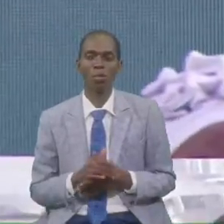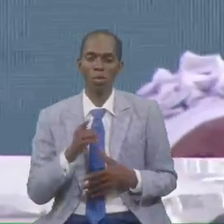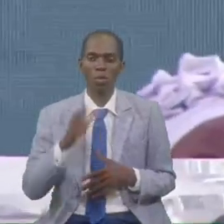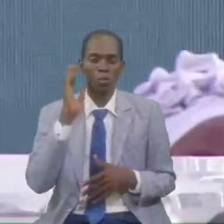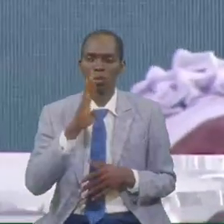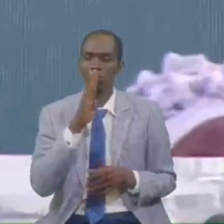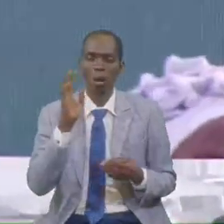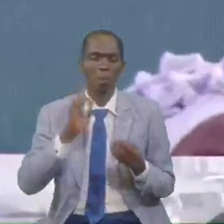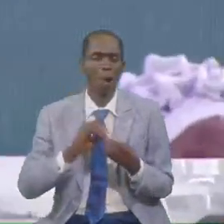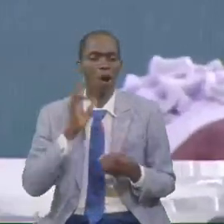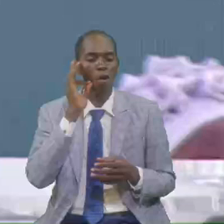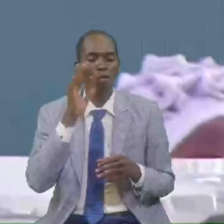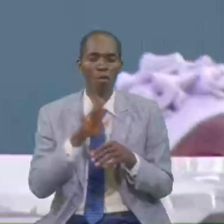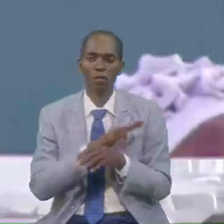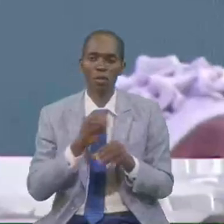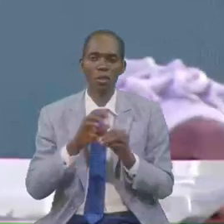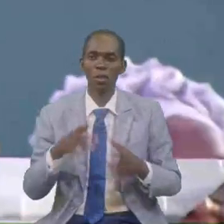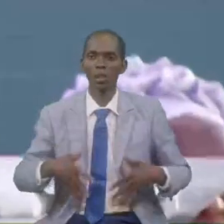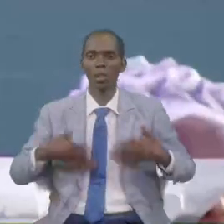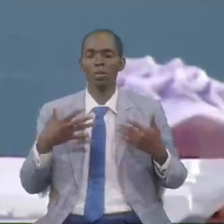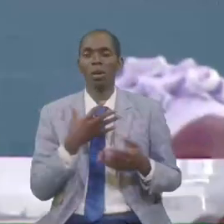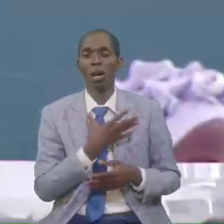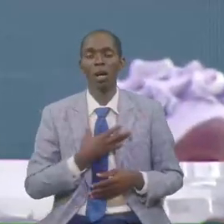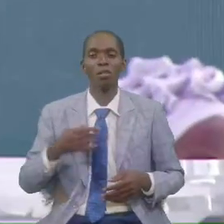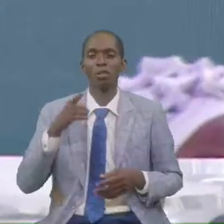Et tu deviens fructueux dans la vie.